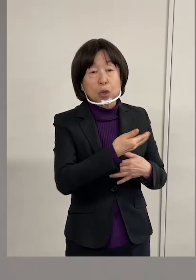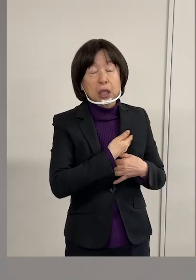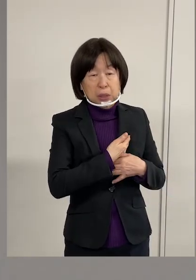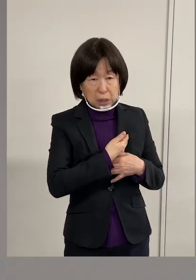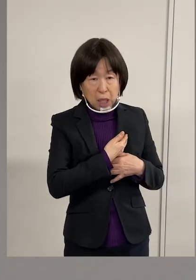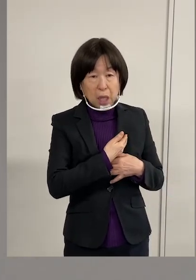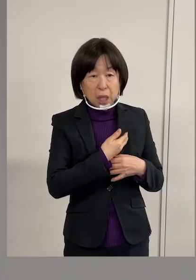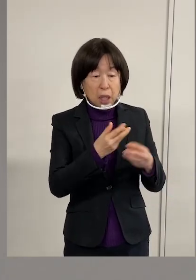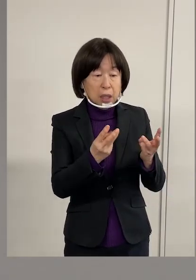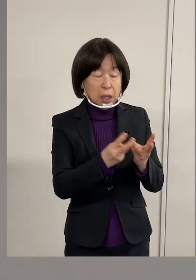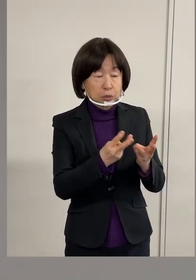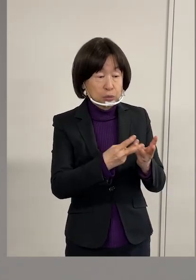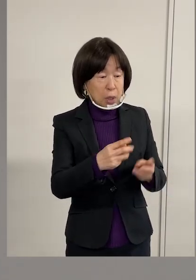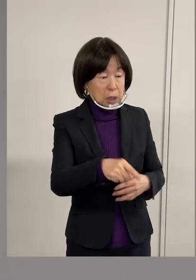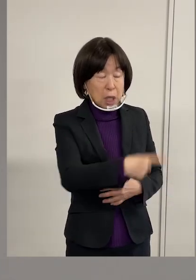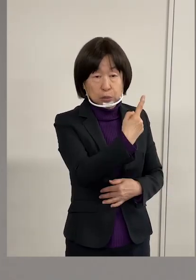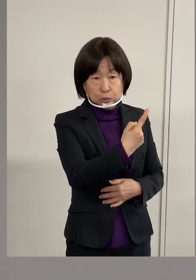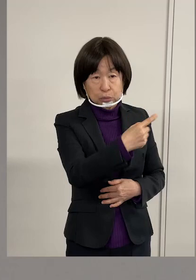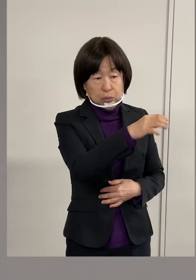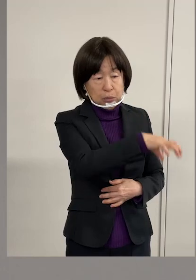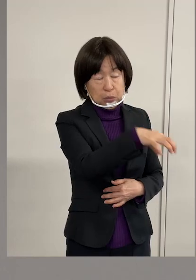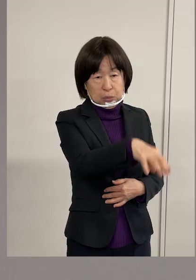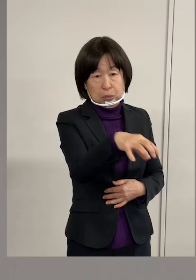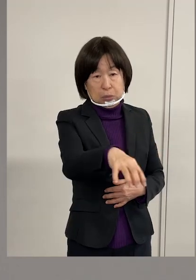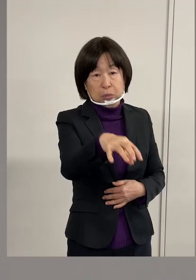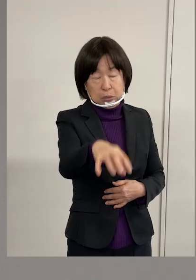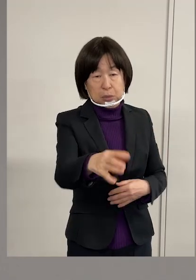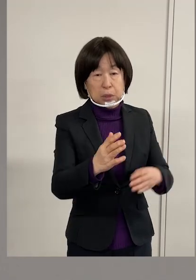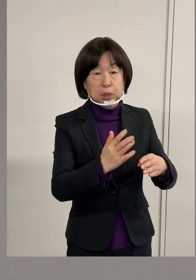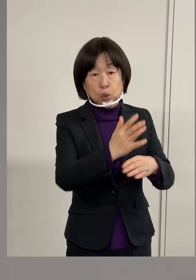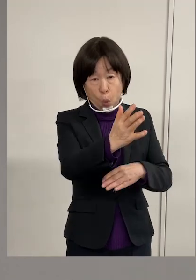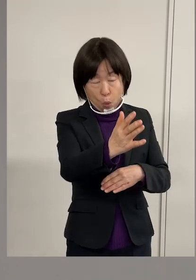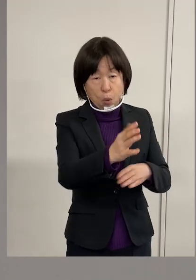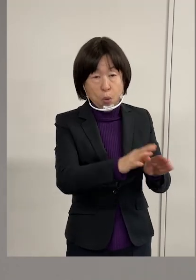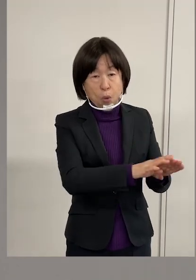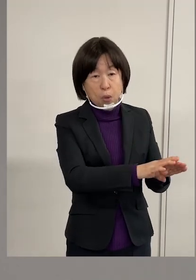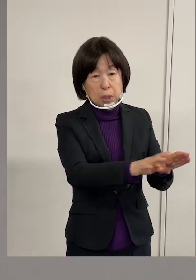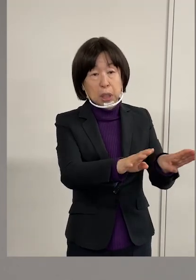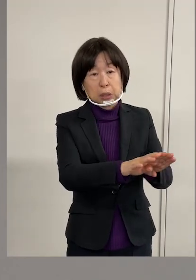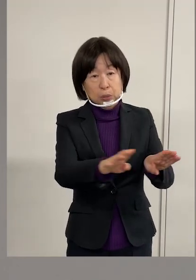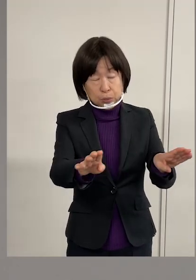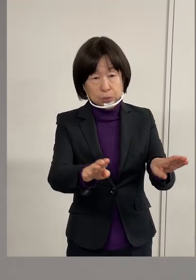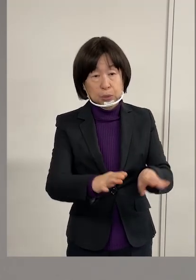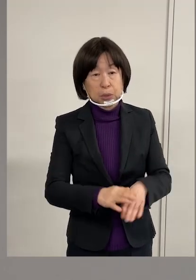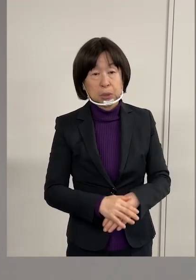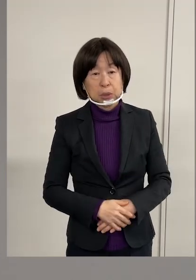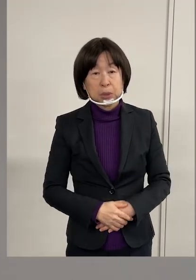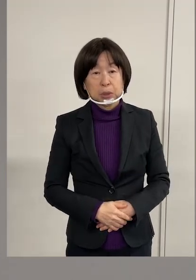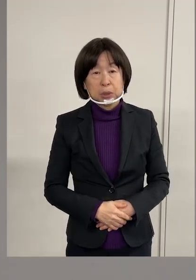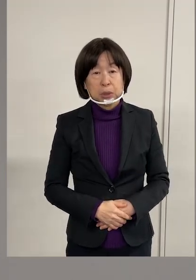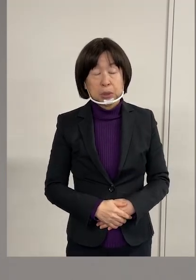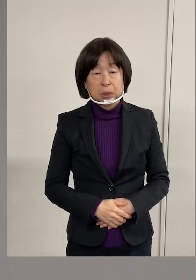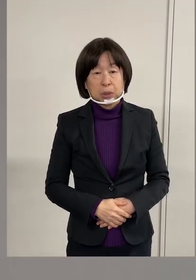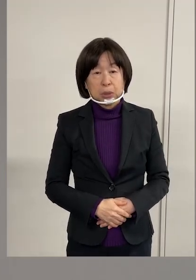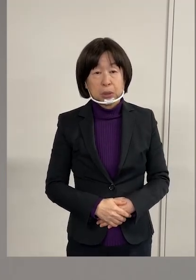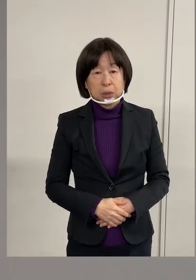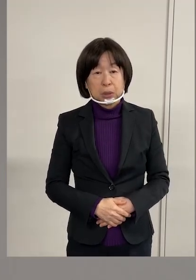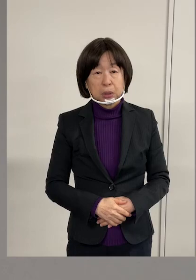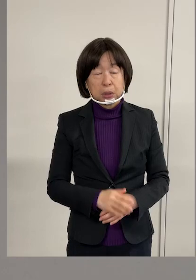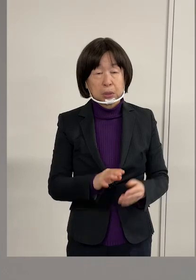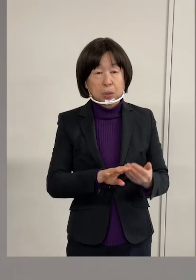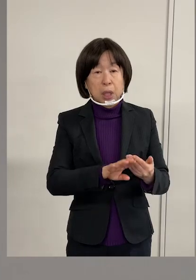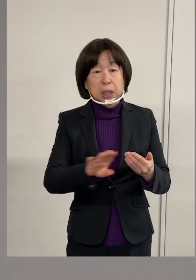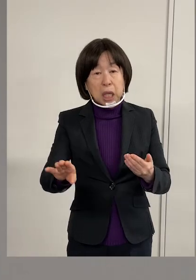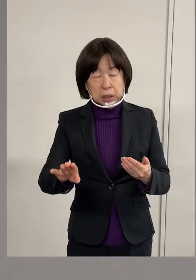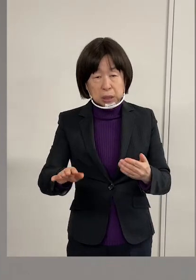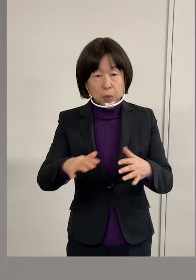されております。それで、まあ、これ以外にも、全庁的にネットワークも組んで